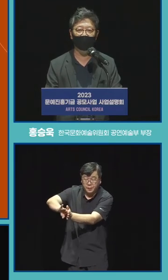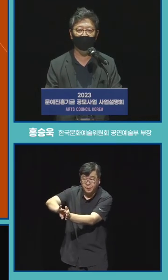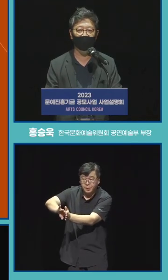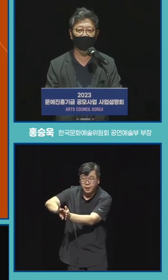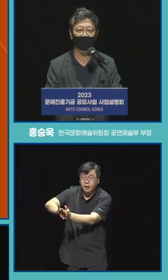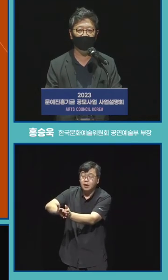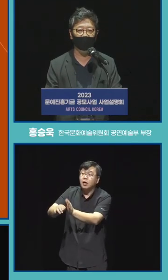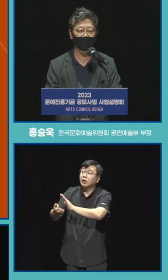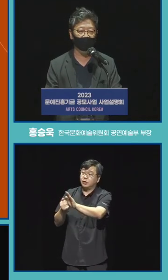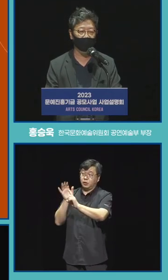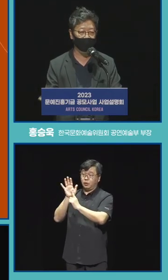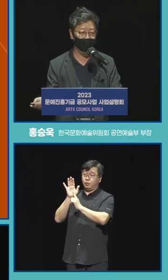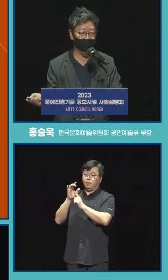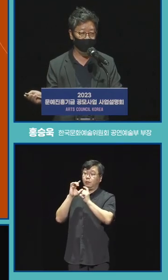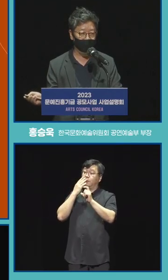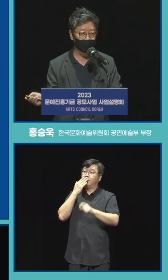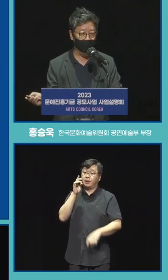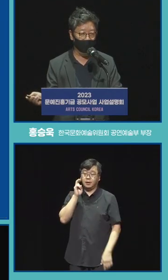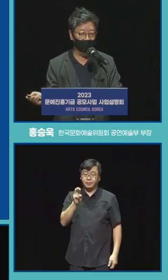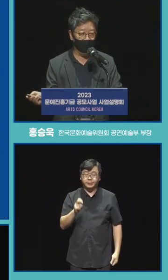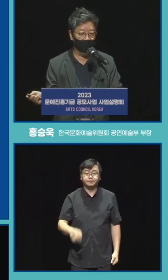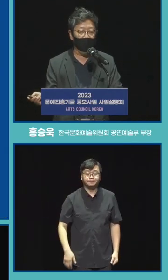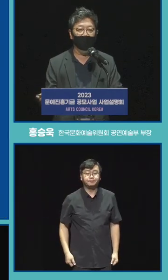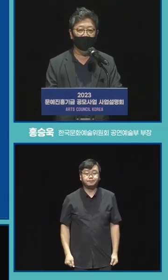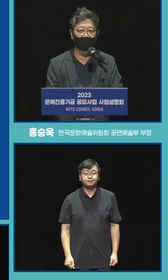안내 드릴 수 있는 기회를 갖도록 하겠습니다네